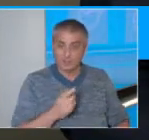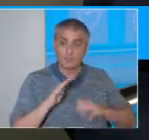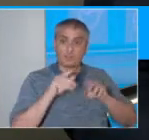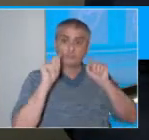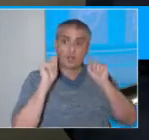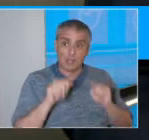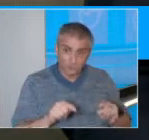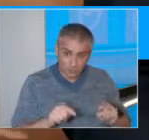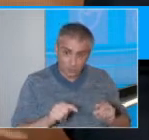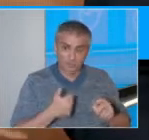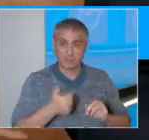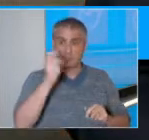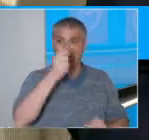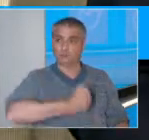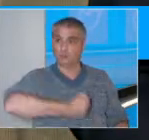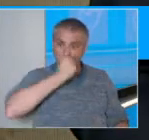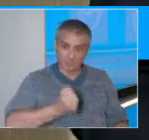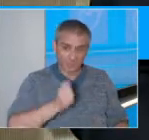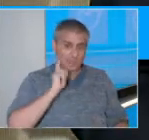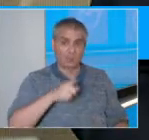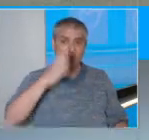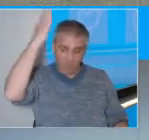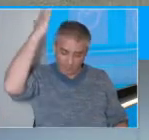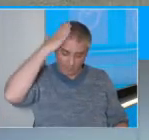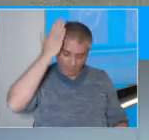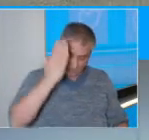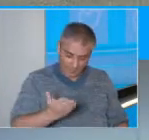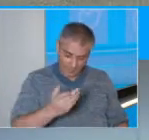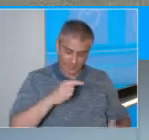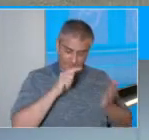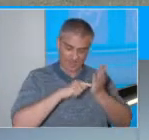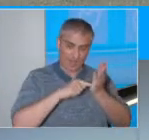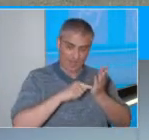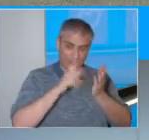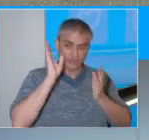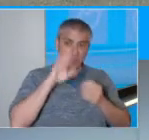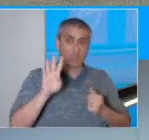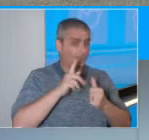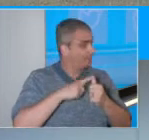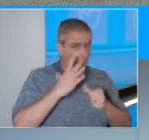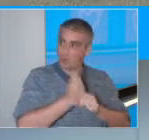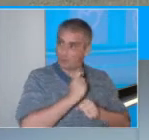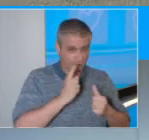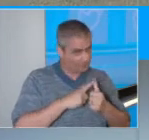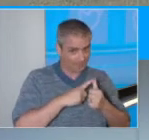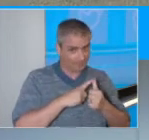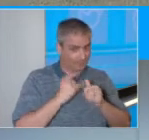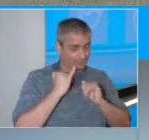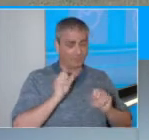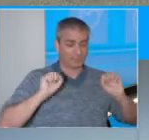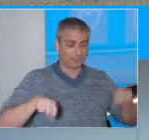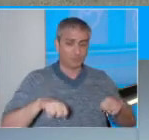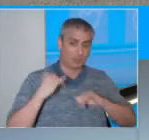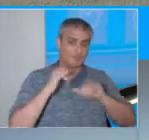הממשלה הזו יניג אותה איש ימין, יקראו לו נפתלי בנט, מכיוון שגם נתניהו לא מצליח להביא את